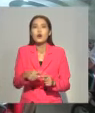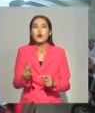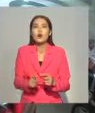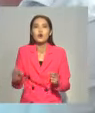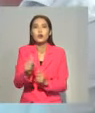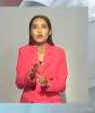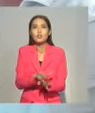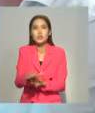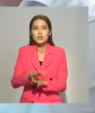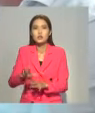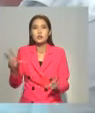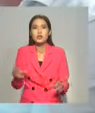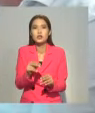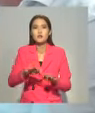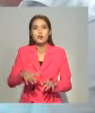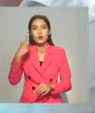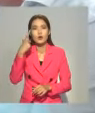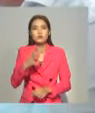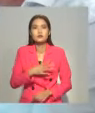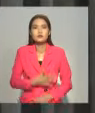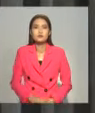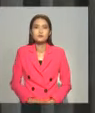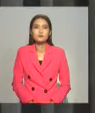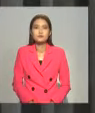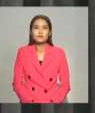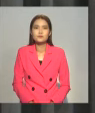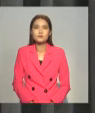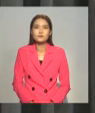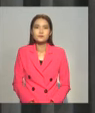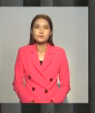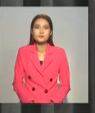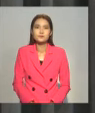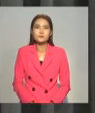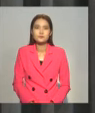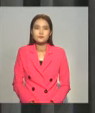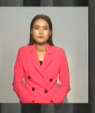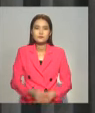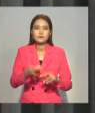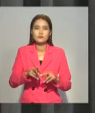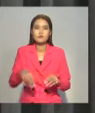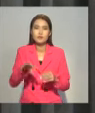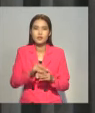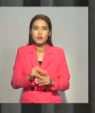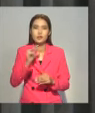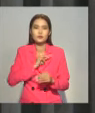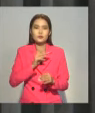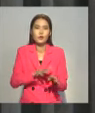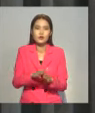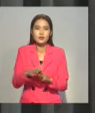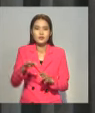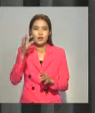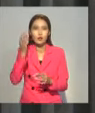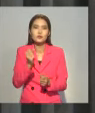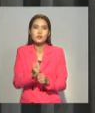айтып, олардың сапалы орындалуын ескертті. Халықтың шынайы сенімін ақтаймыз десек, жасандылықпен